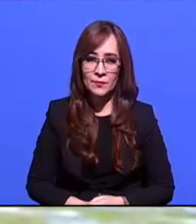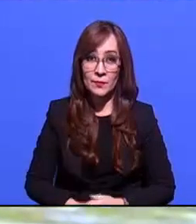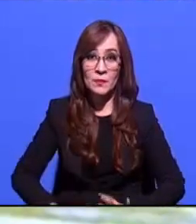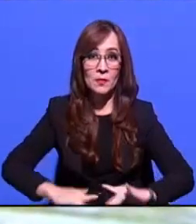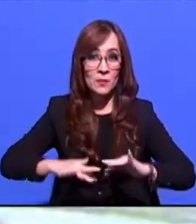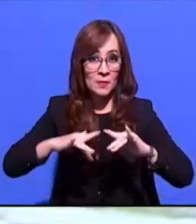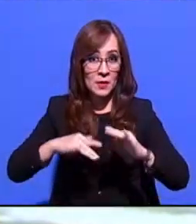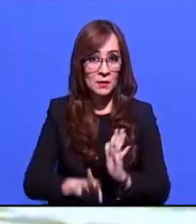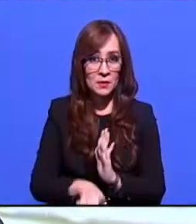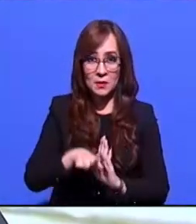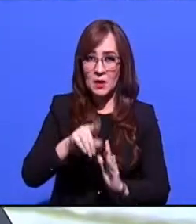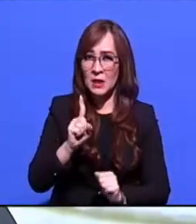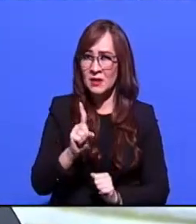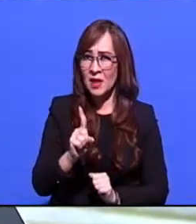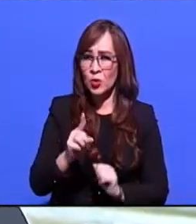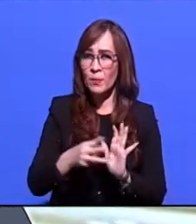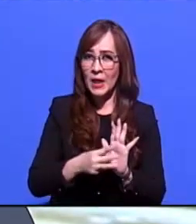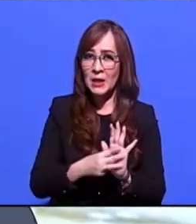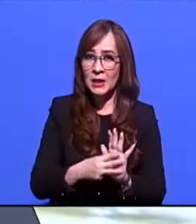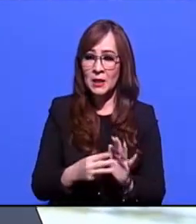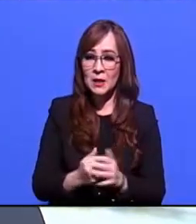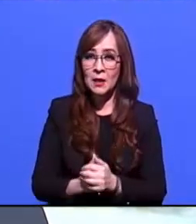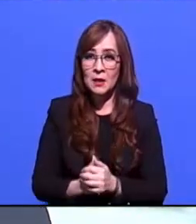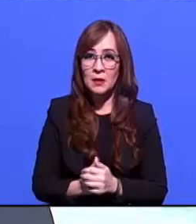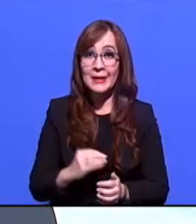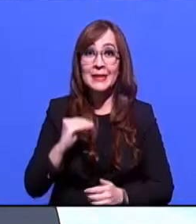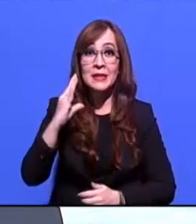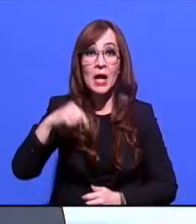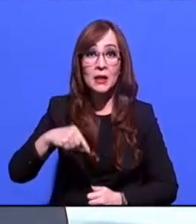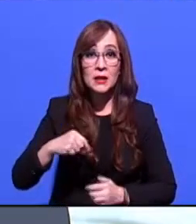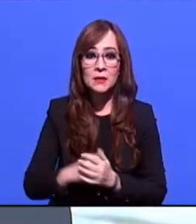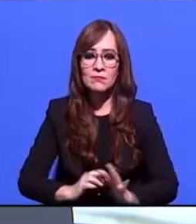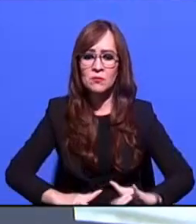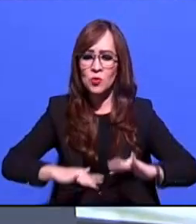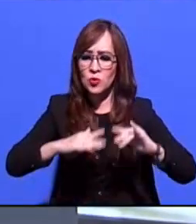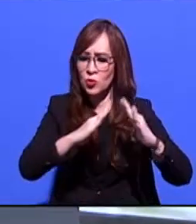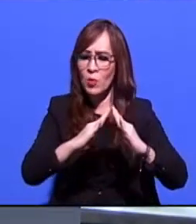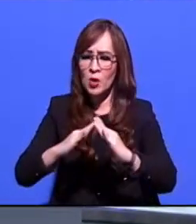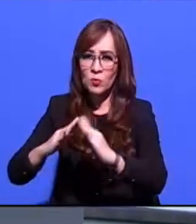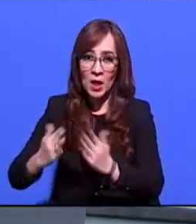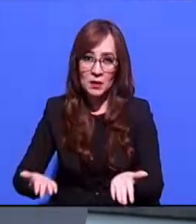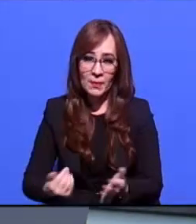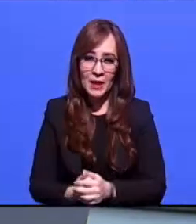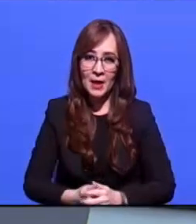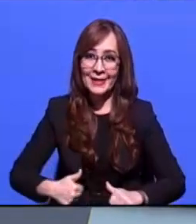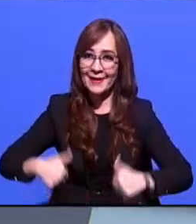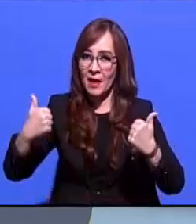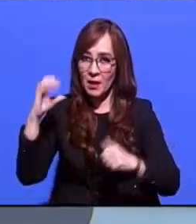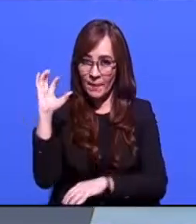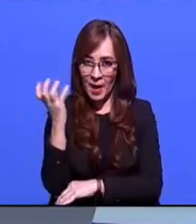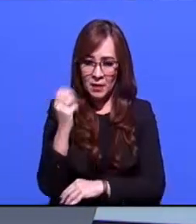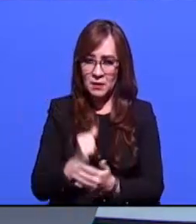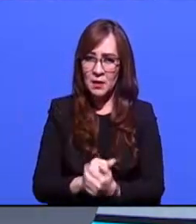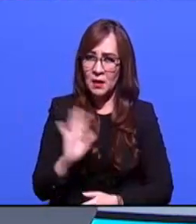Banjir dengan ketinggian hampir 1 meter Selasa siang tadi merendam puluhan rumah di Kecamatan Curug, Kabupaten Tangerang, Banten. Tidak hanya